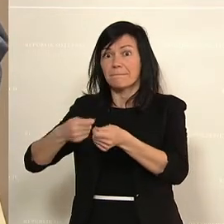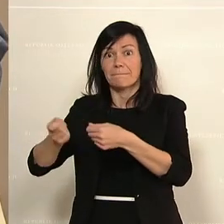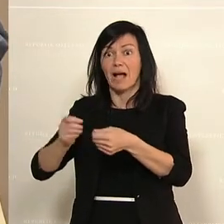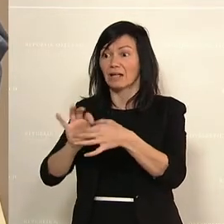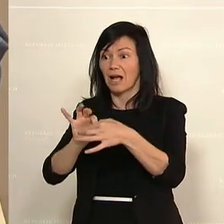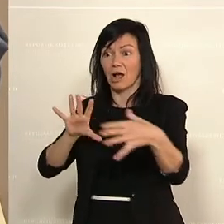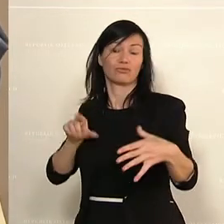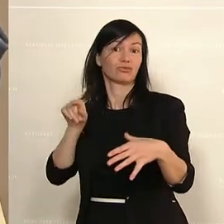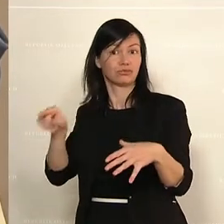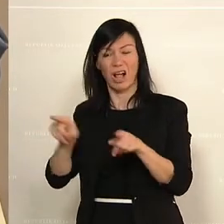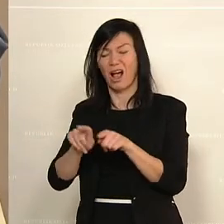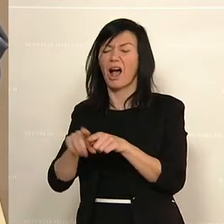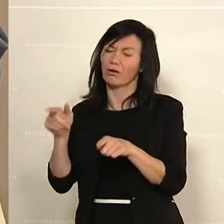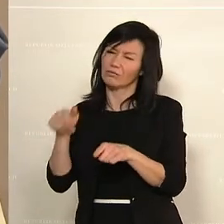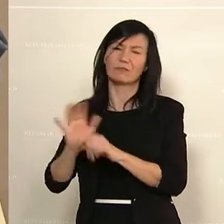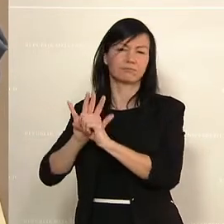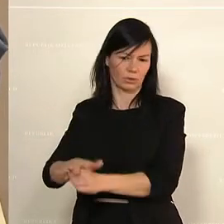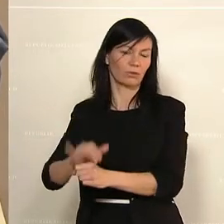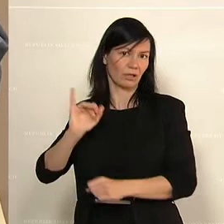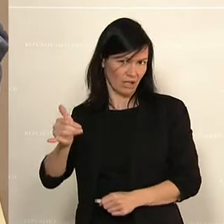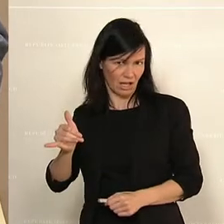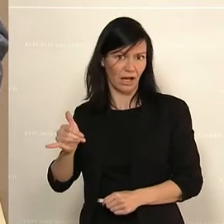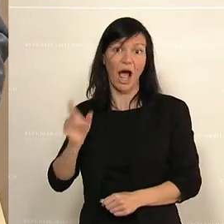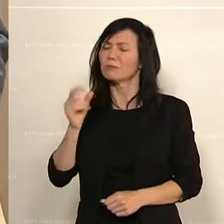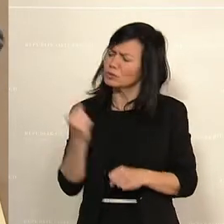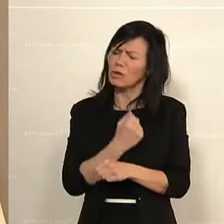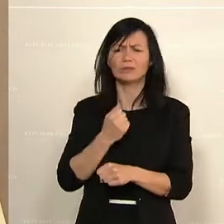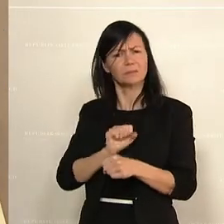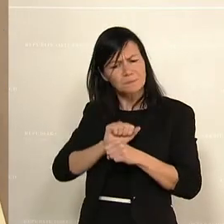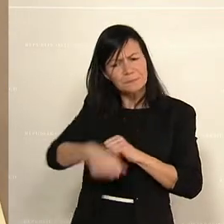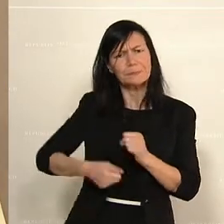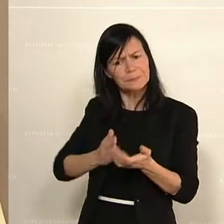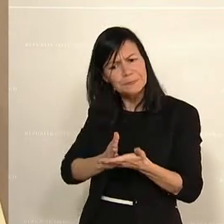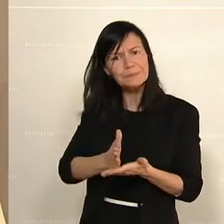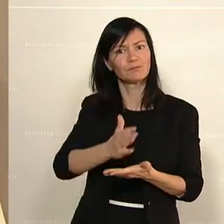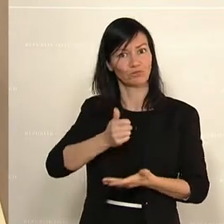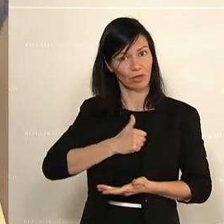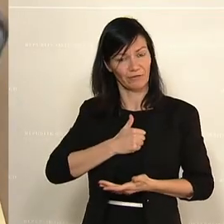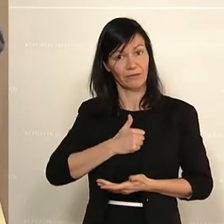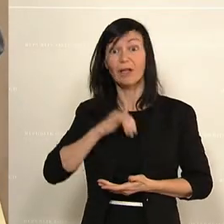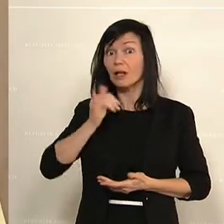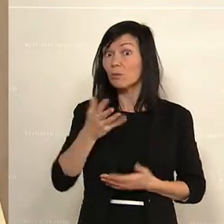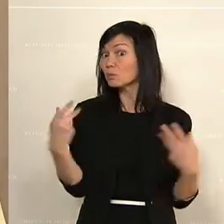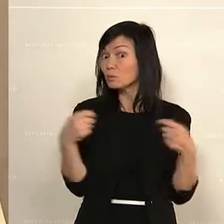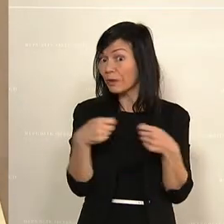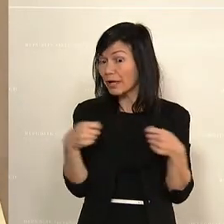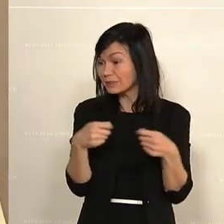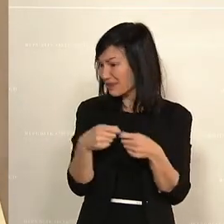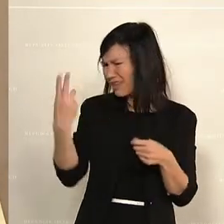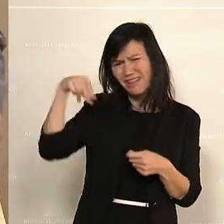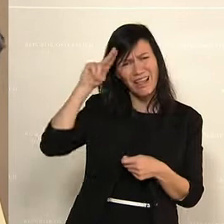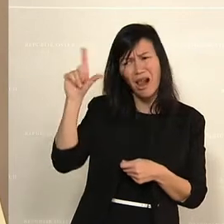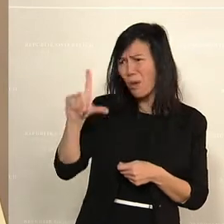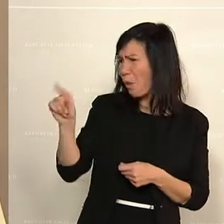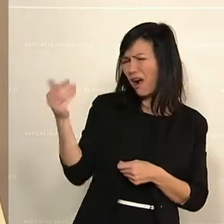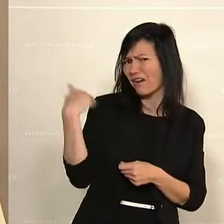gelitten hat, denke ich, dass wir trotzdem ganz gut durchgekommen sind. Und wenn wir die Maßnahmen, die Sie jetzt auch, Herr Lohacker, gerade wieder kritisiert haben